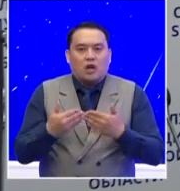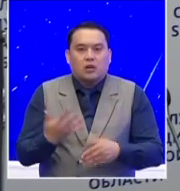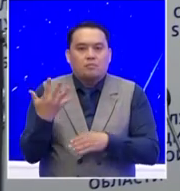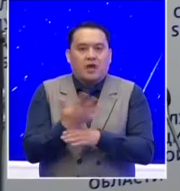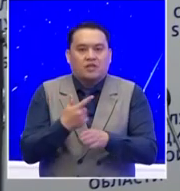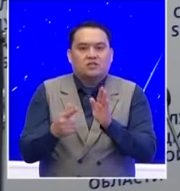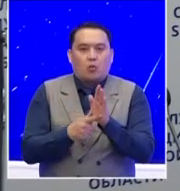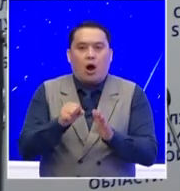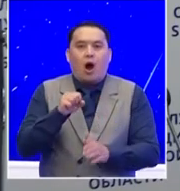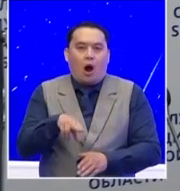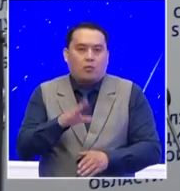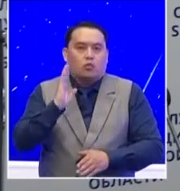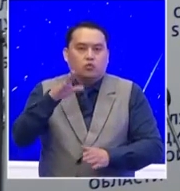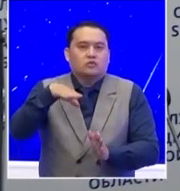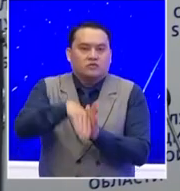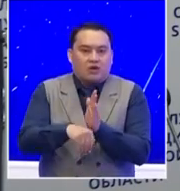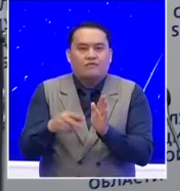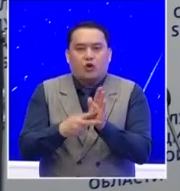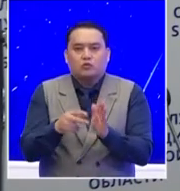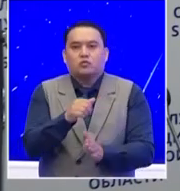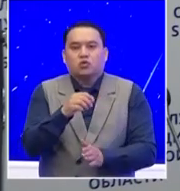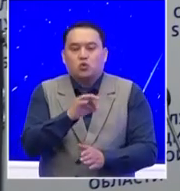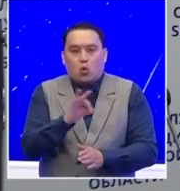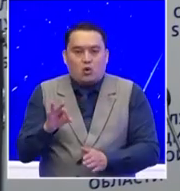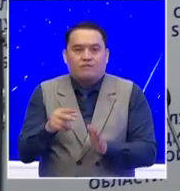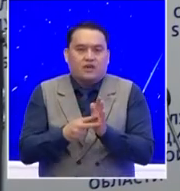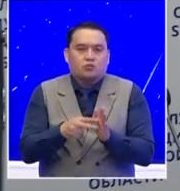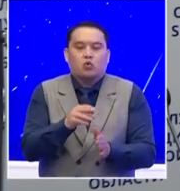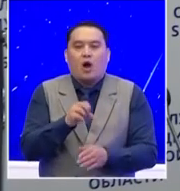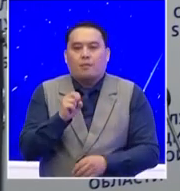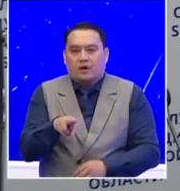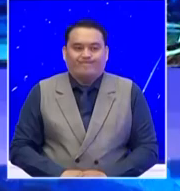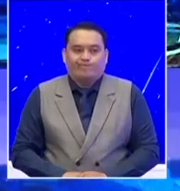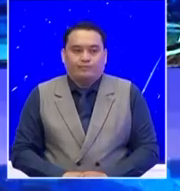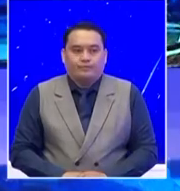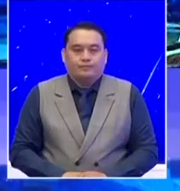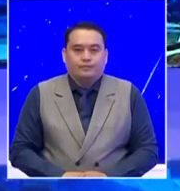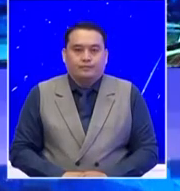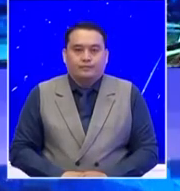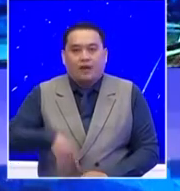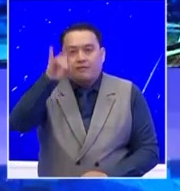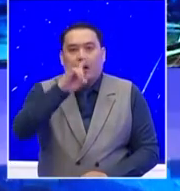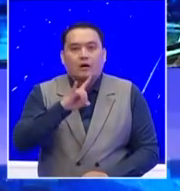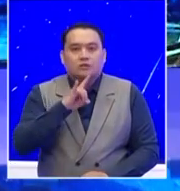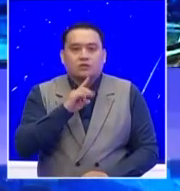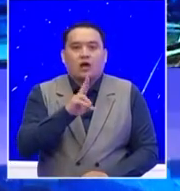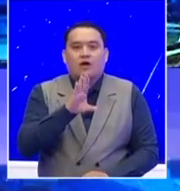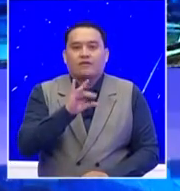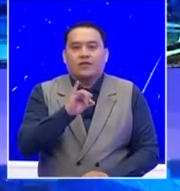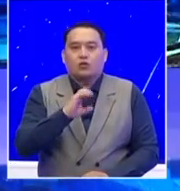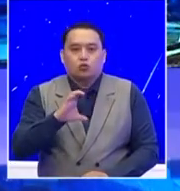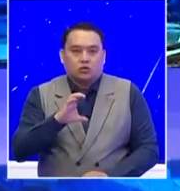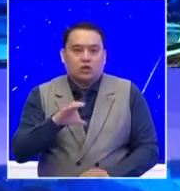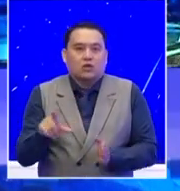от 7 апреля будет действовать завтра с 8 часов 8 апреля. В Казахстане из-за коронавируса